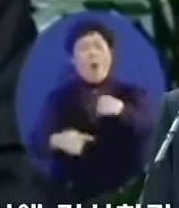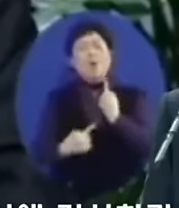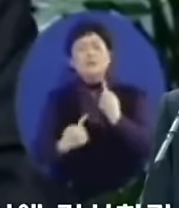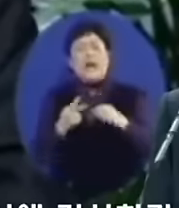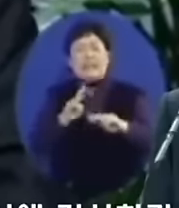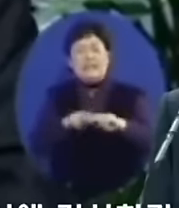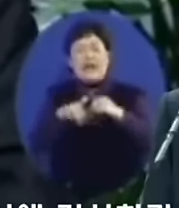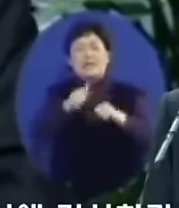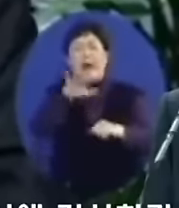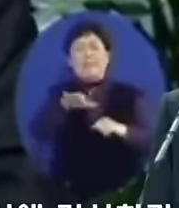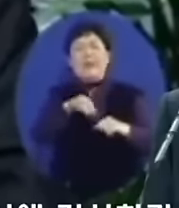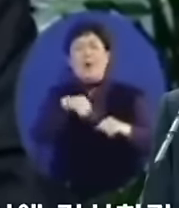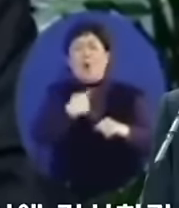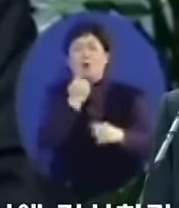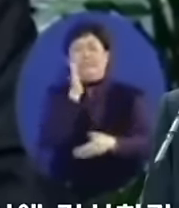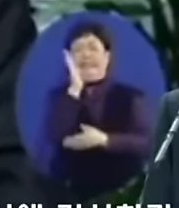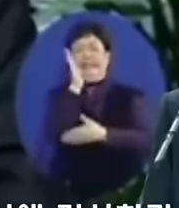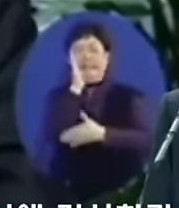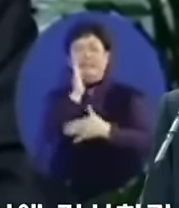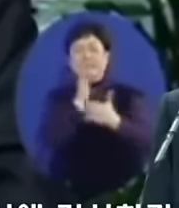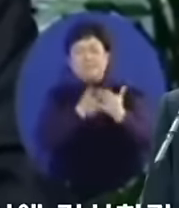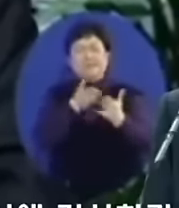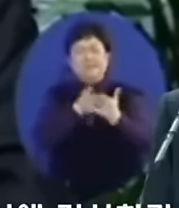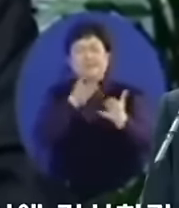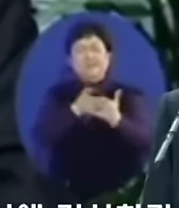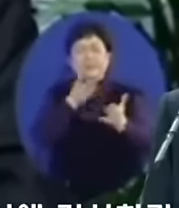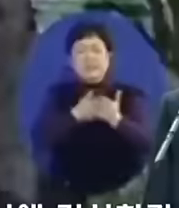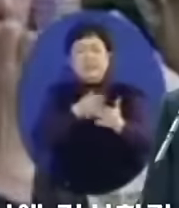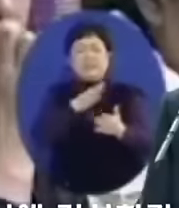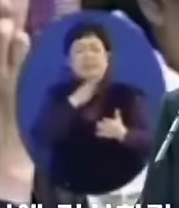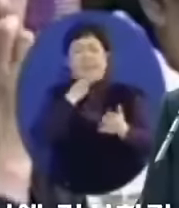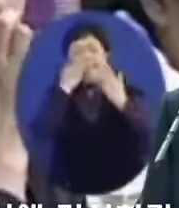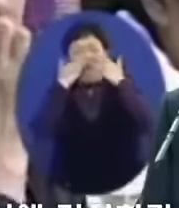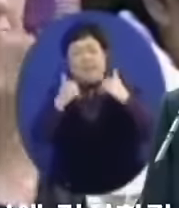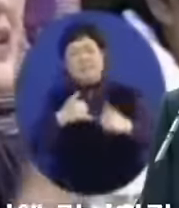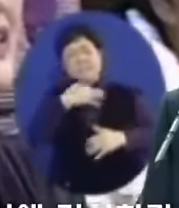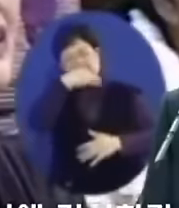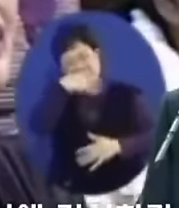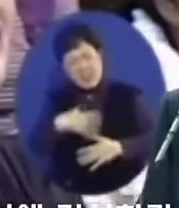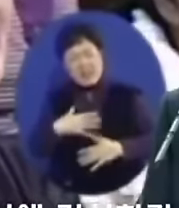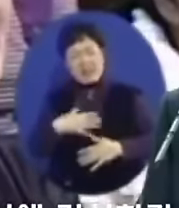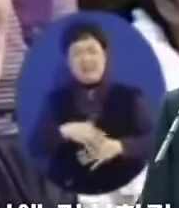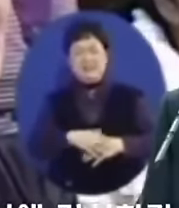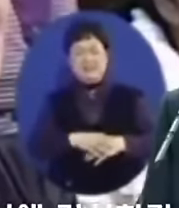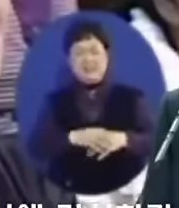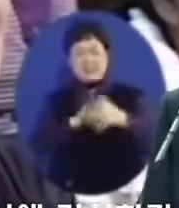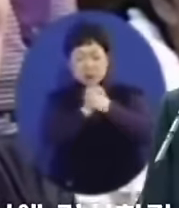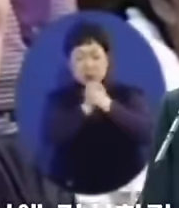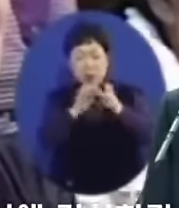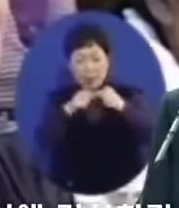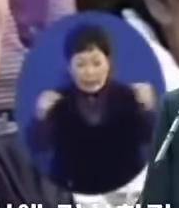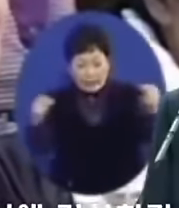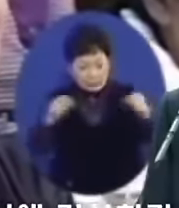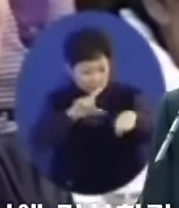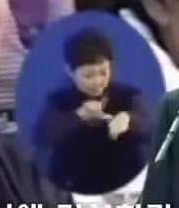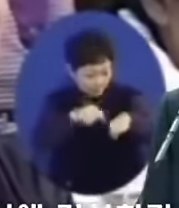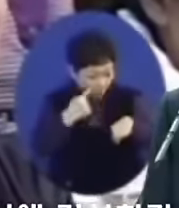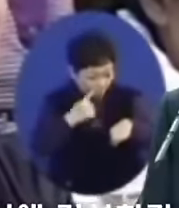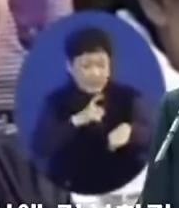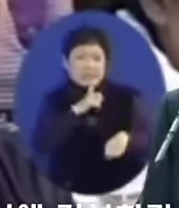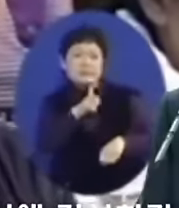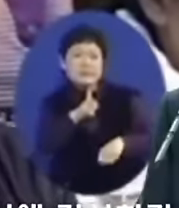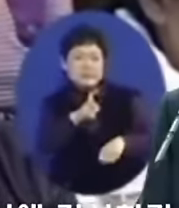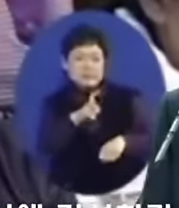하나님께 혼자서 이야기를 하는 것이기 때문에 얼마나 피곤하고 힘든지 한참 기도하고 많이 했지 싶어서 시계비면 10분밖에 안